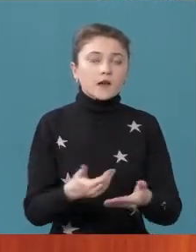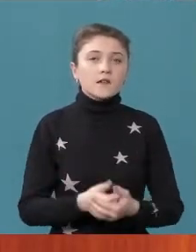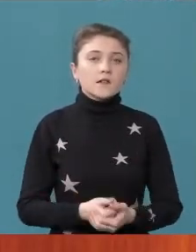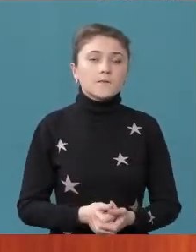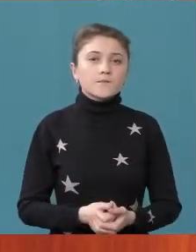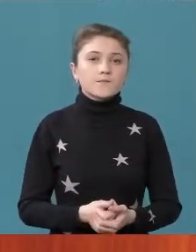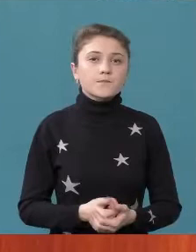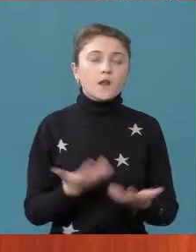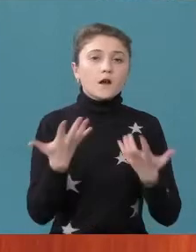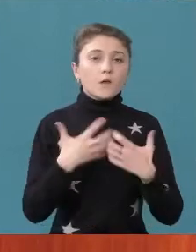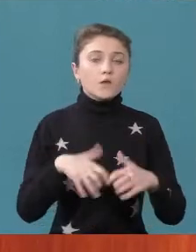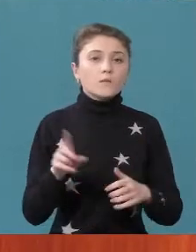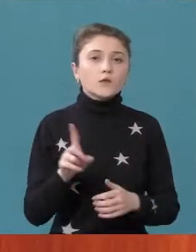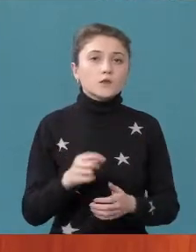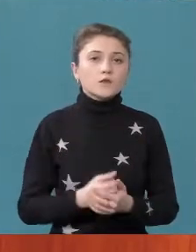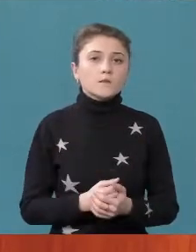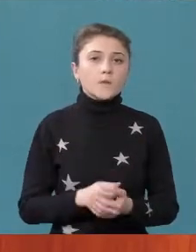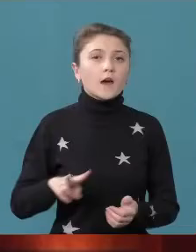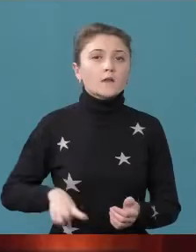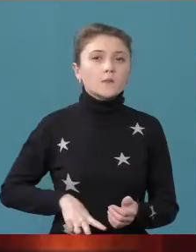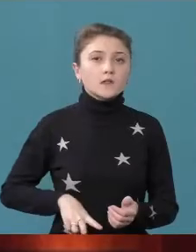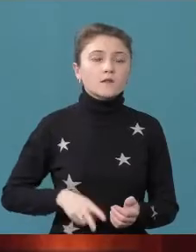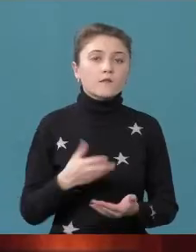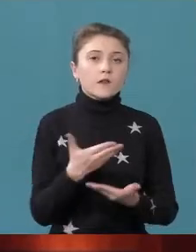рахуємо, що адміністрація нас почує.